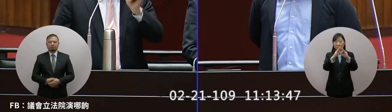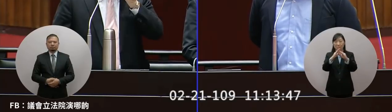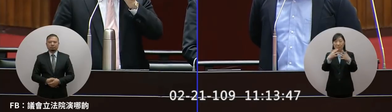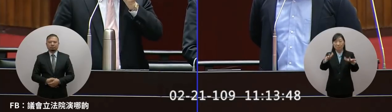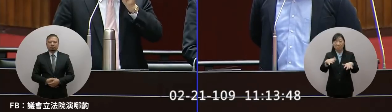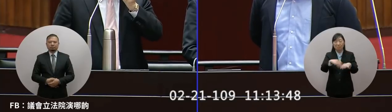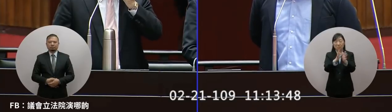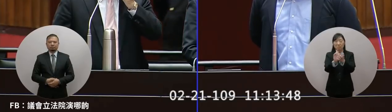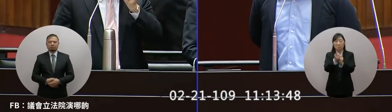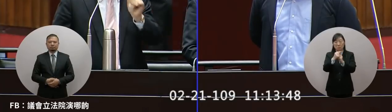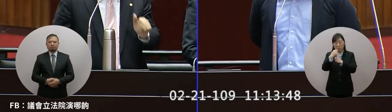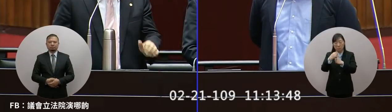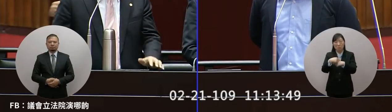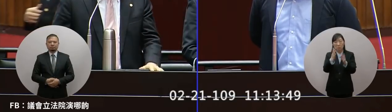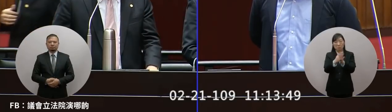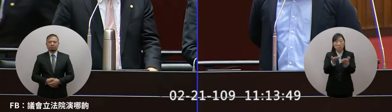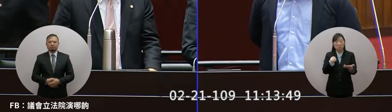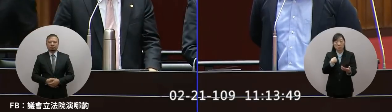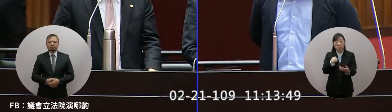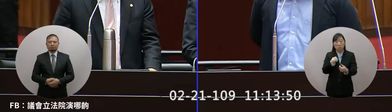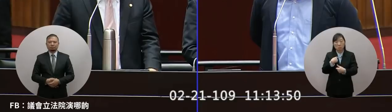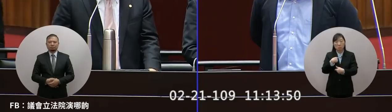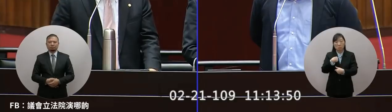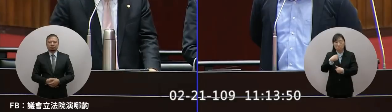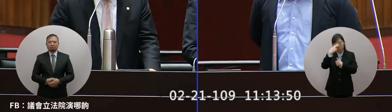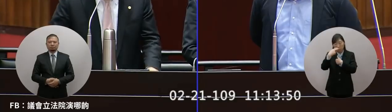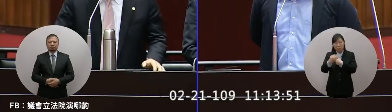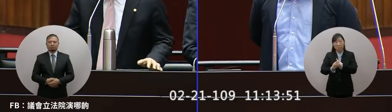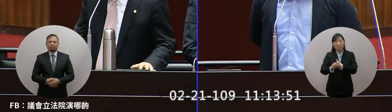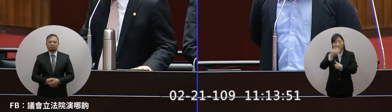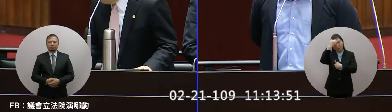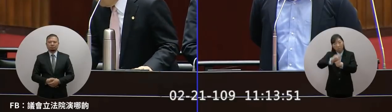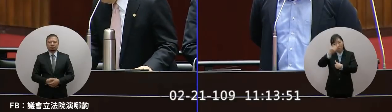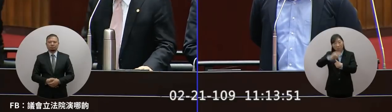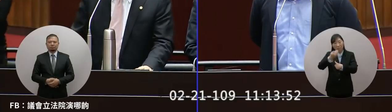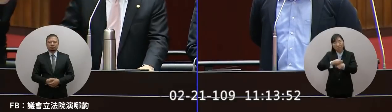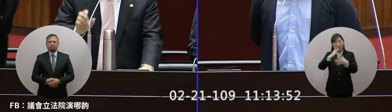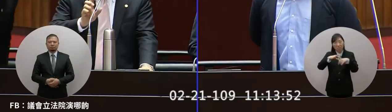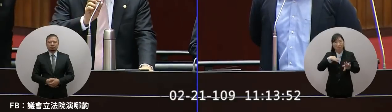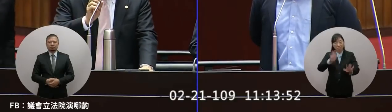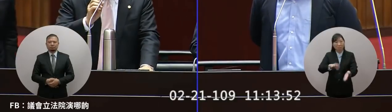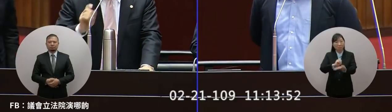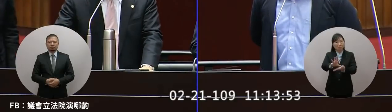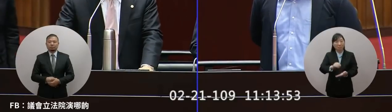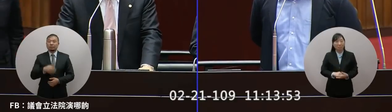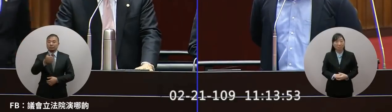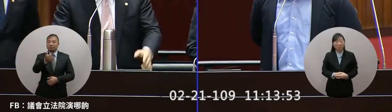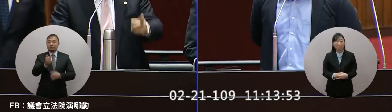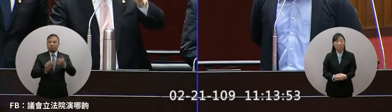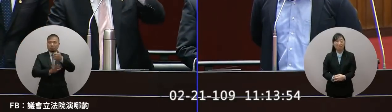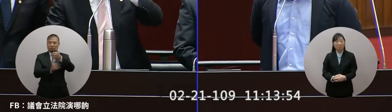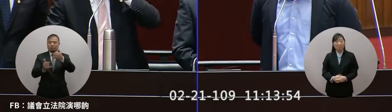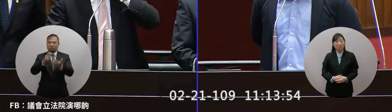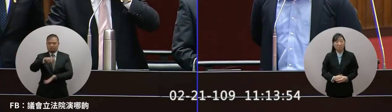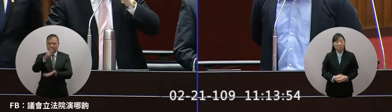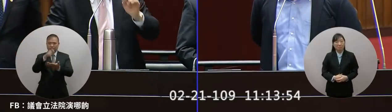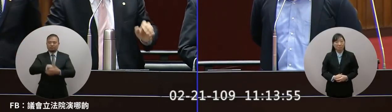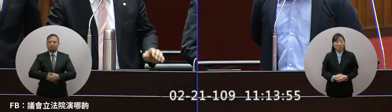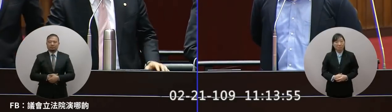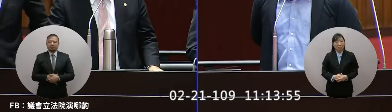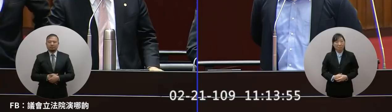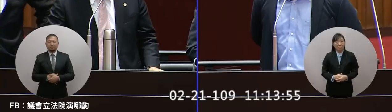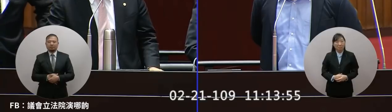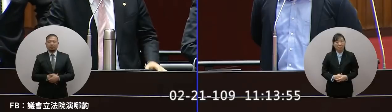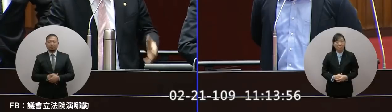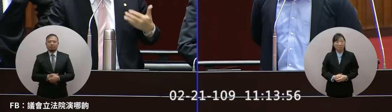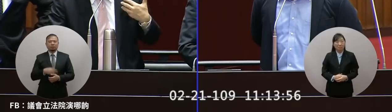少的刁难。好，我一定要跟你告一个状。 啊，谢谢委员指教。 对， 这个有关